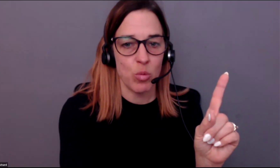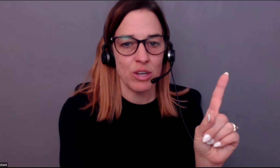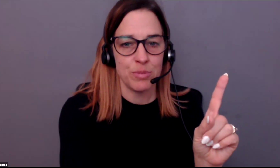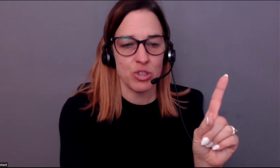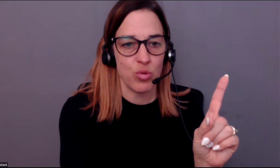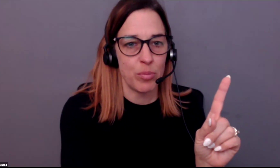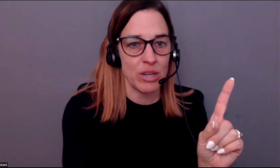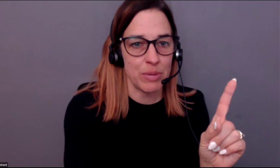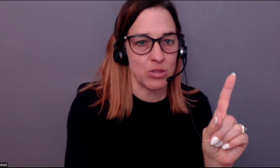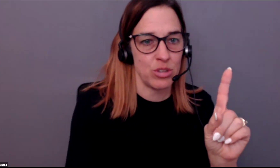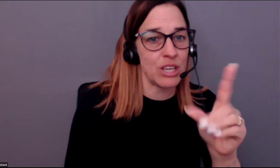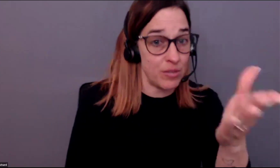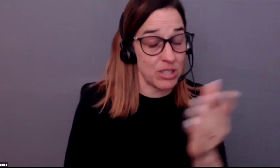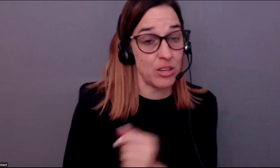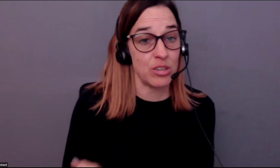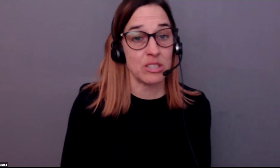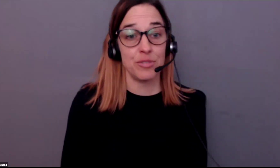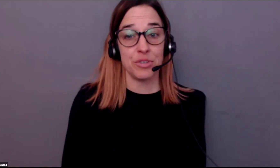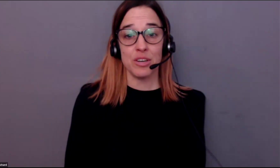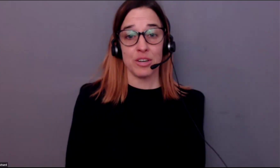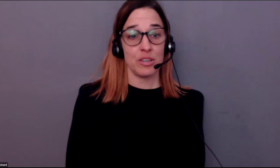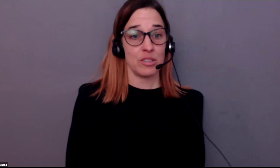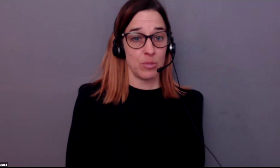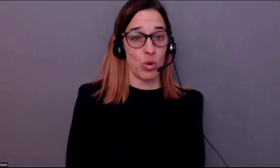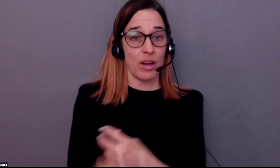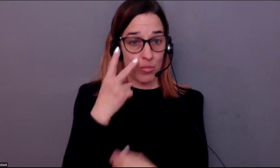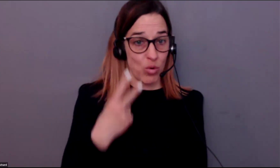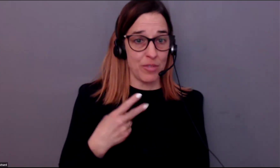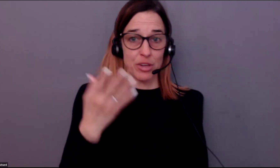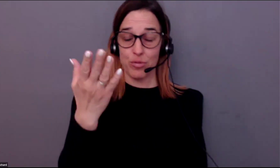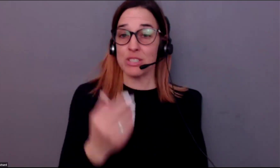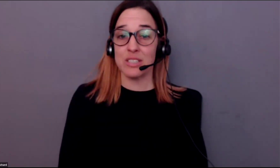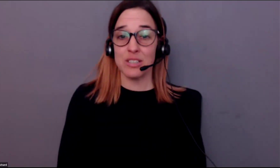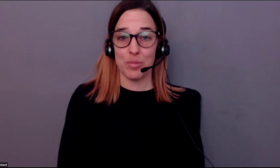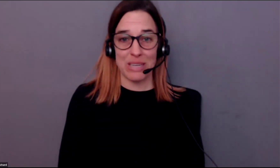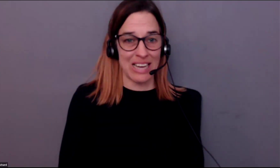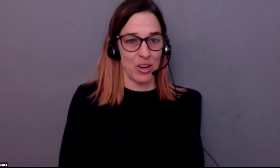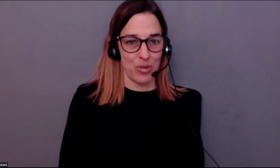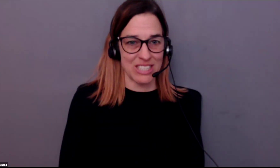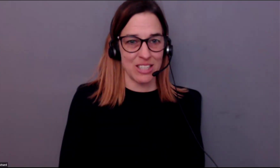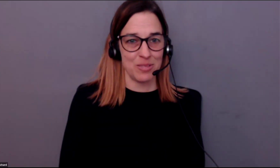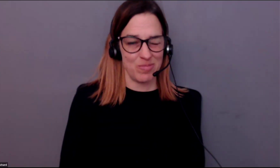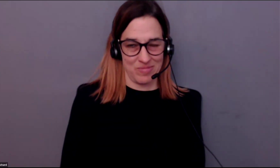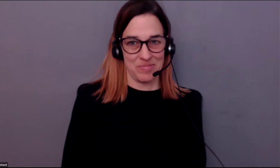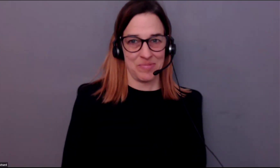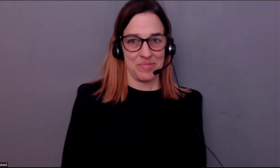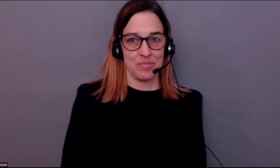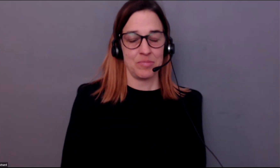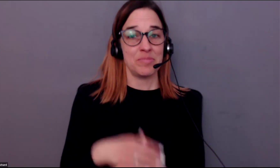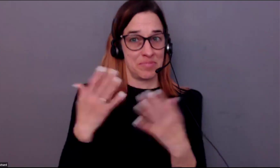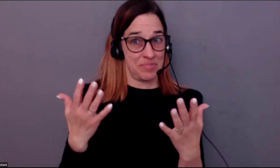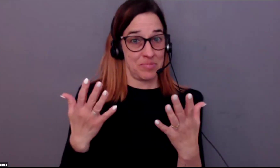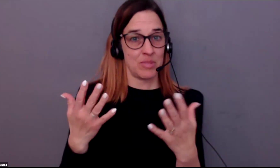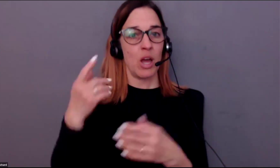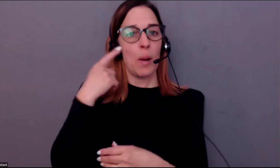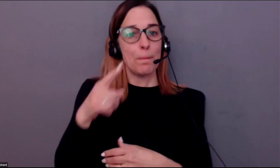ça m'a changé moi, là, puis là, je vois pas les personnes. OK, parce que Sylvie, c'est beau, là, elle me voit. Fait que vas-y, Pascal, OK. on va essayer. OK.